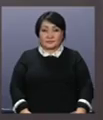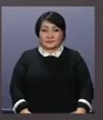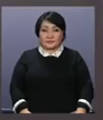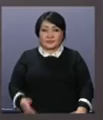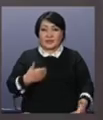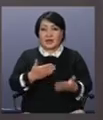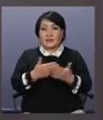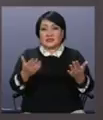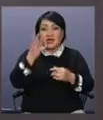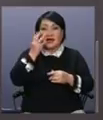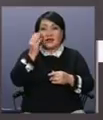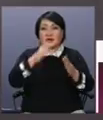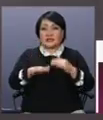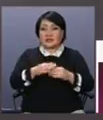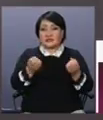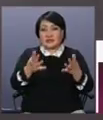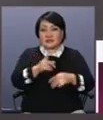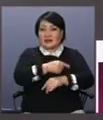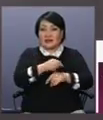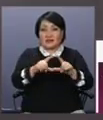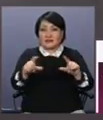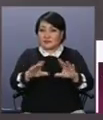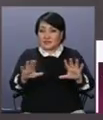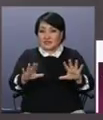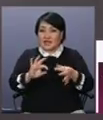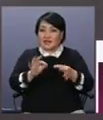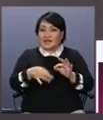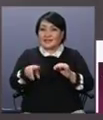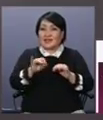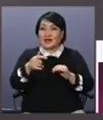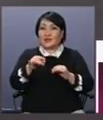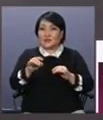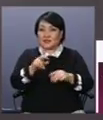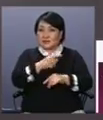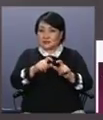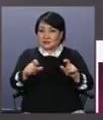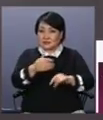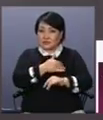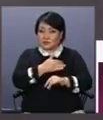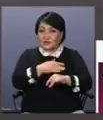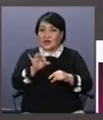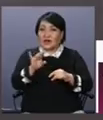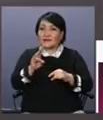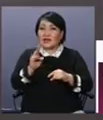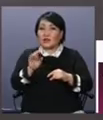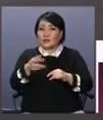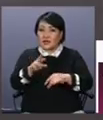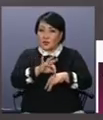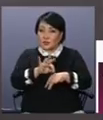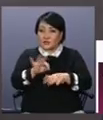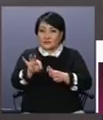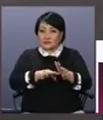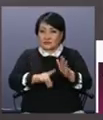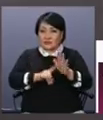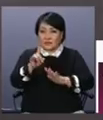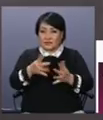Біз Алматыда жайғана клиника емес, диагностикалық орталық ашқымыз келеді. Ол жерде онкологиялық ауруларды бастап кезінде анықтап, оны емдеуде қарастырылады.